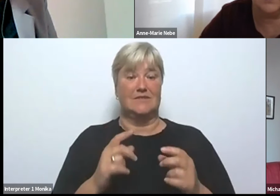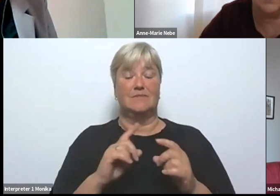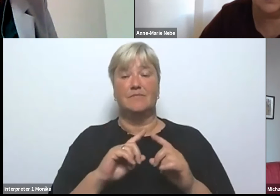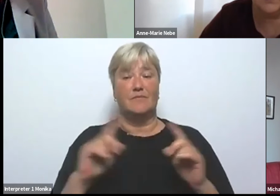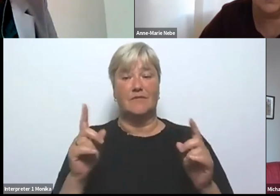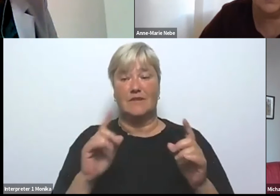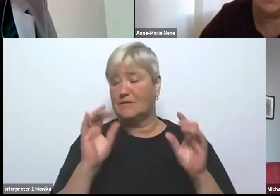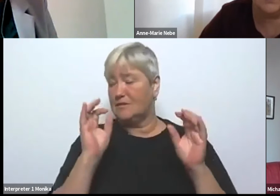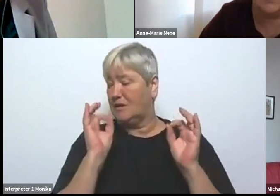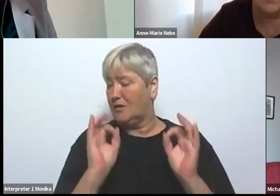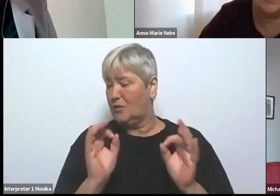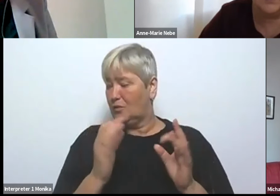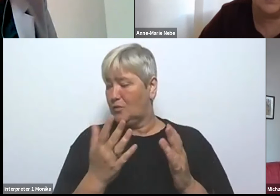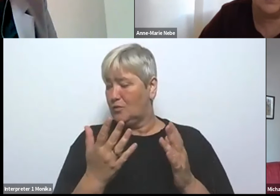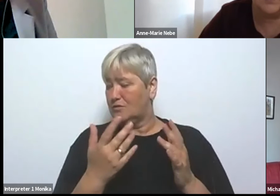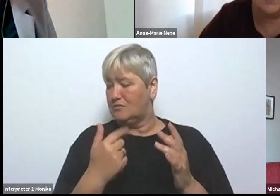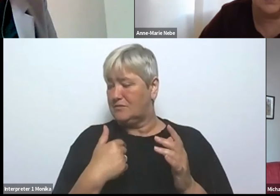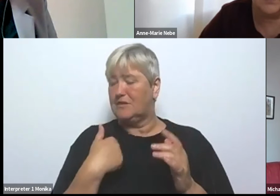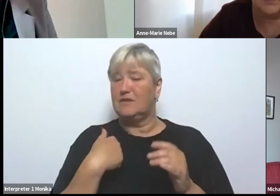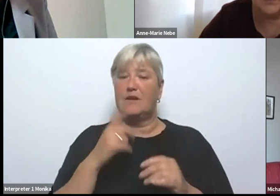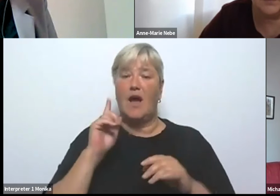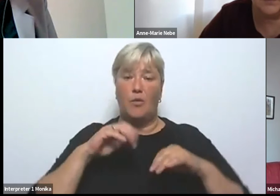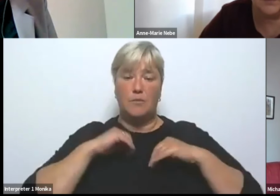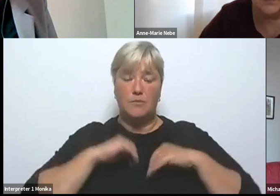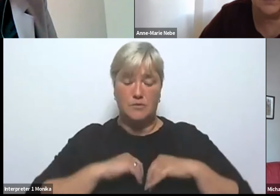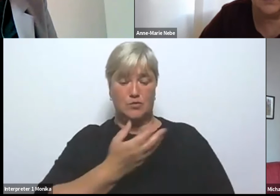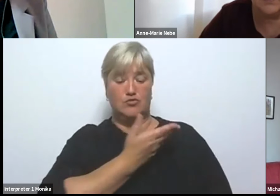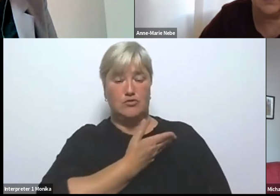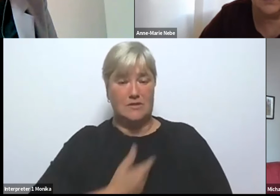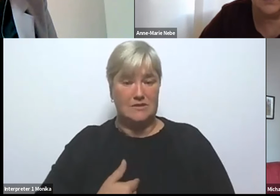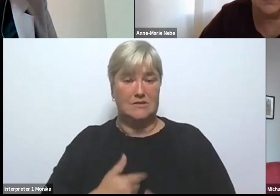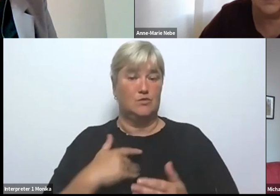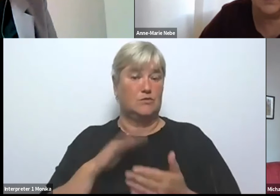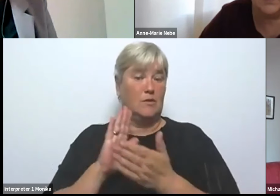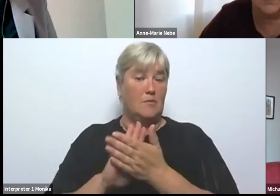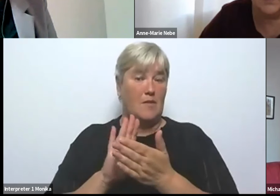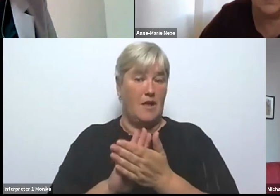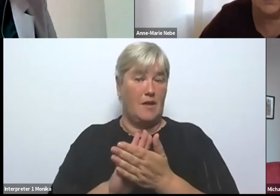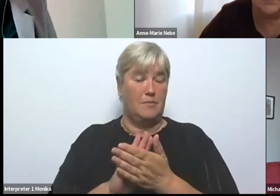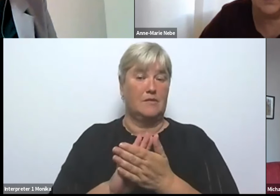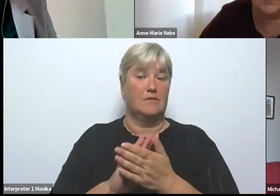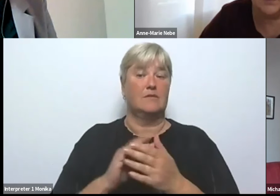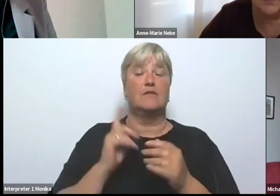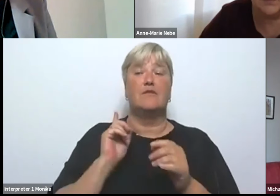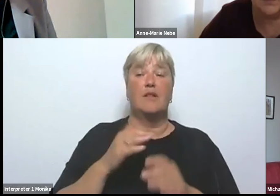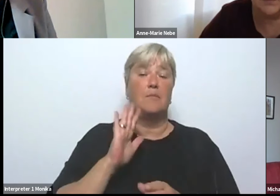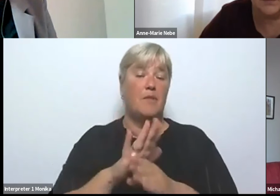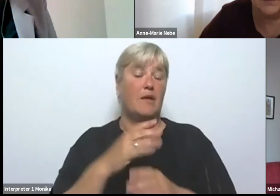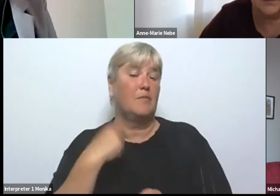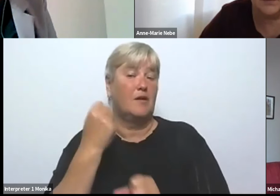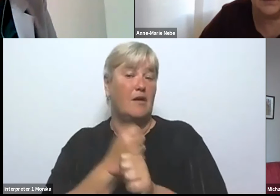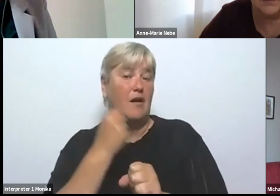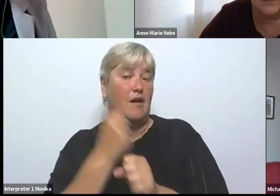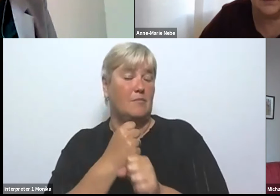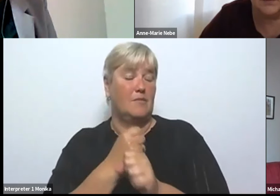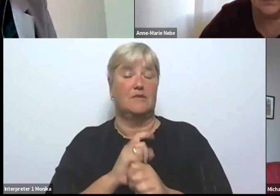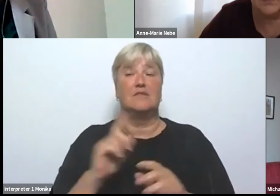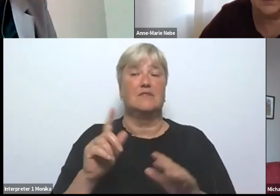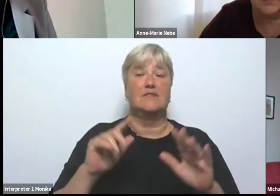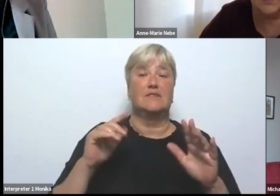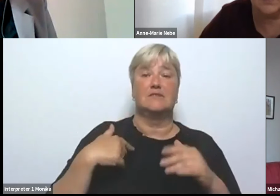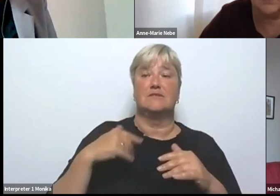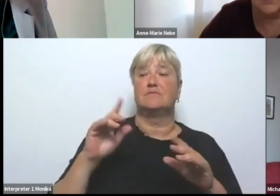Skalierbarkeit oder auch, sage ich mal, psychisch gesund zu bleiben, weil man in einem Workflow bleibt und nicht 10% mit Bugs sich